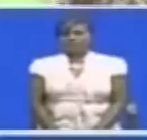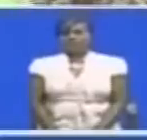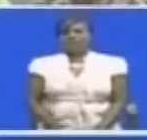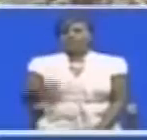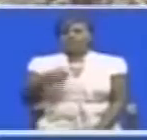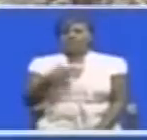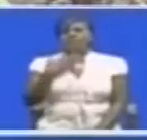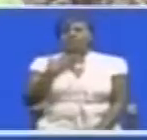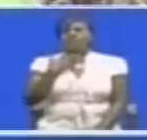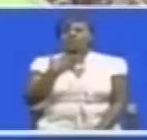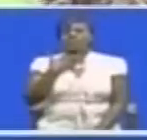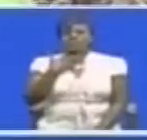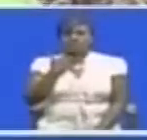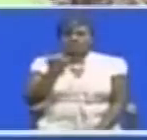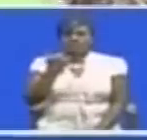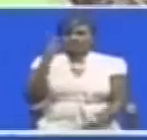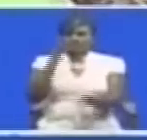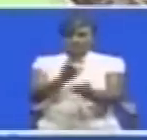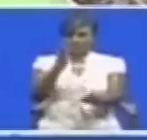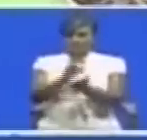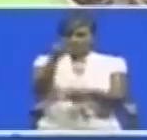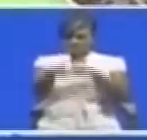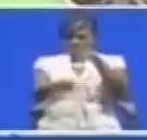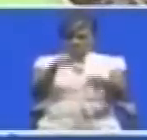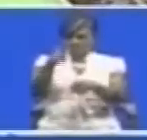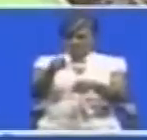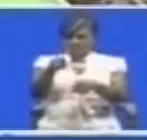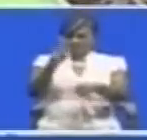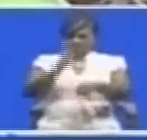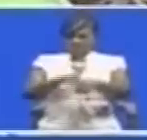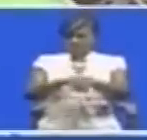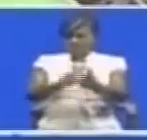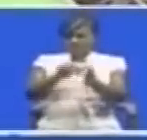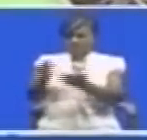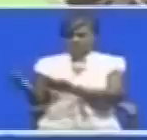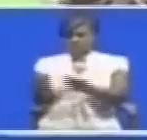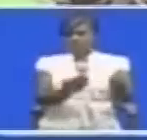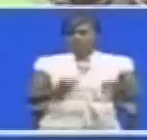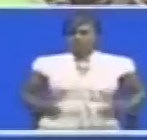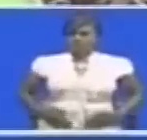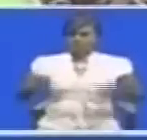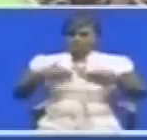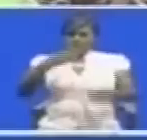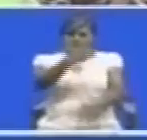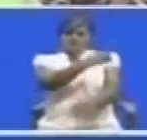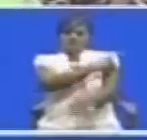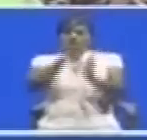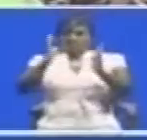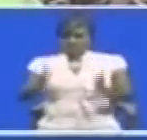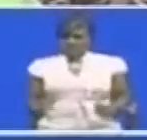Singependa kutoa uhakika kwa kuwa ni nani angelaumiwa, manake kule tulikuwa tuatoa mwili kwa mochari. Daktari ama wale